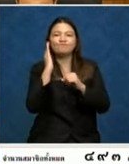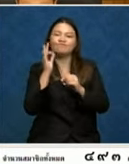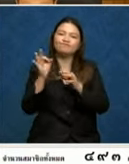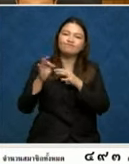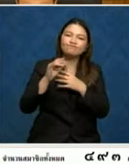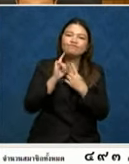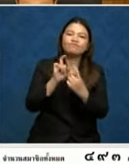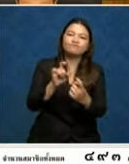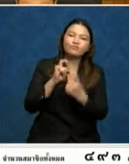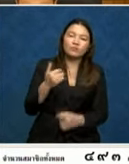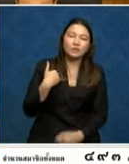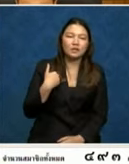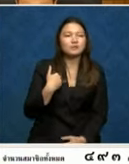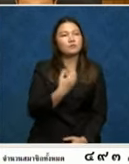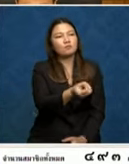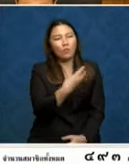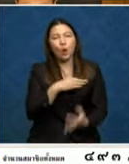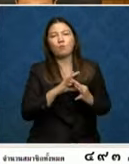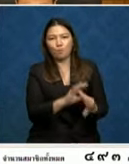เป็ห่วง